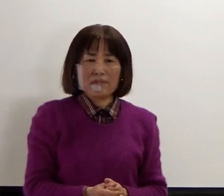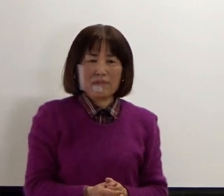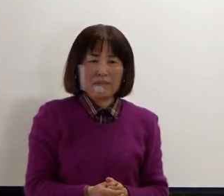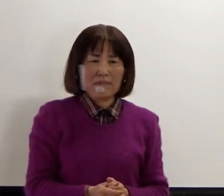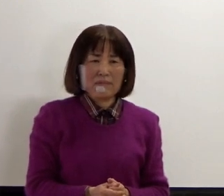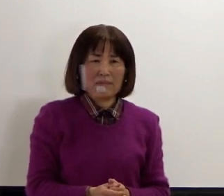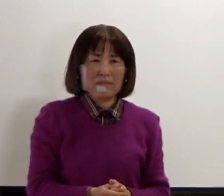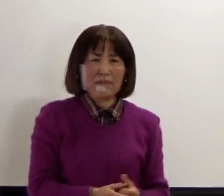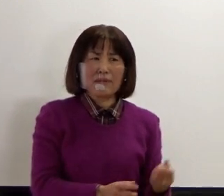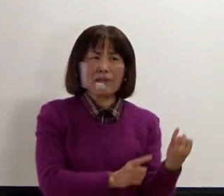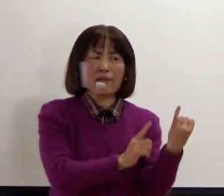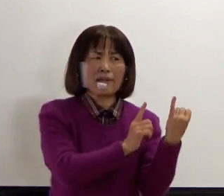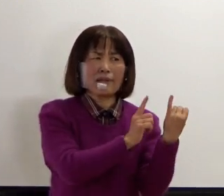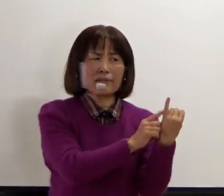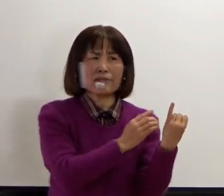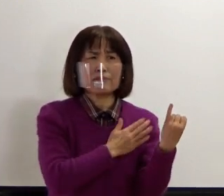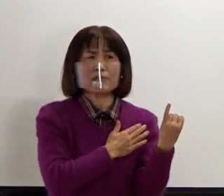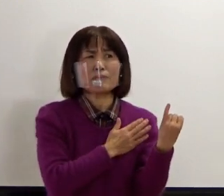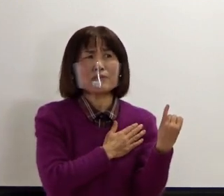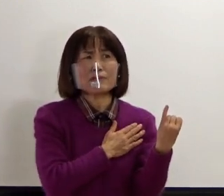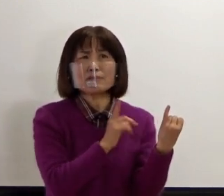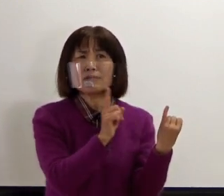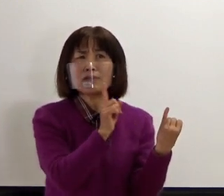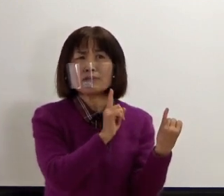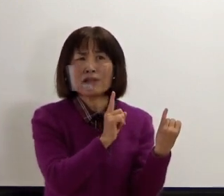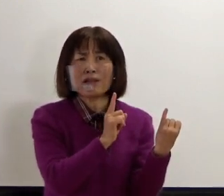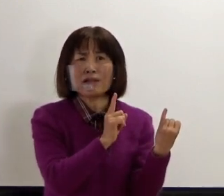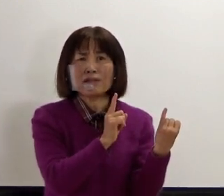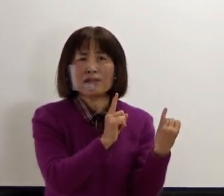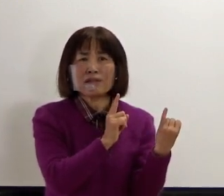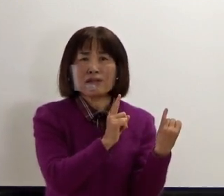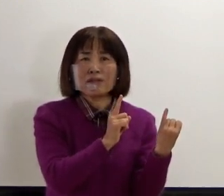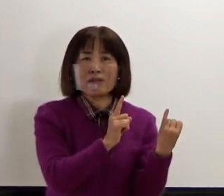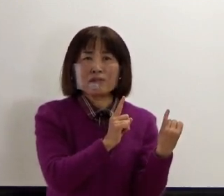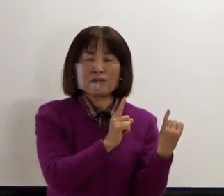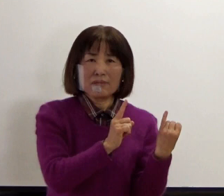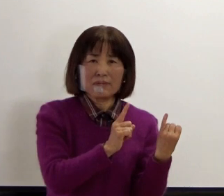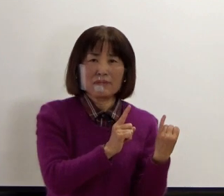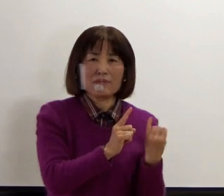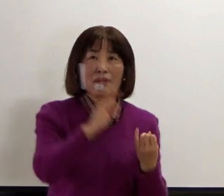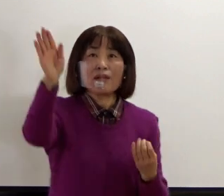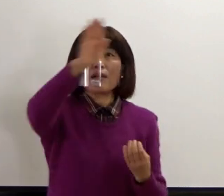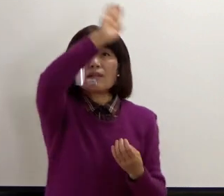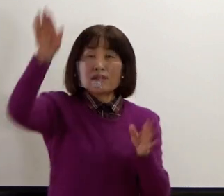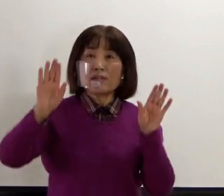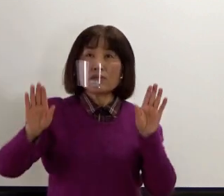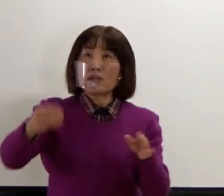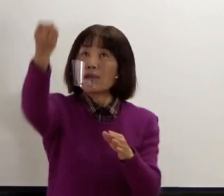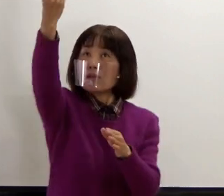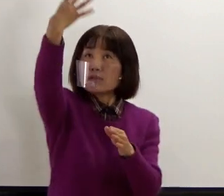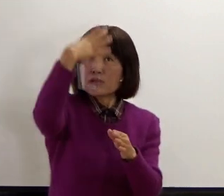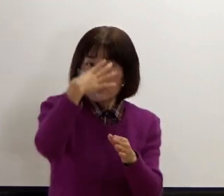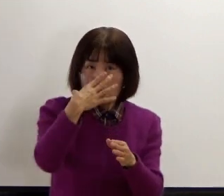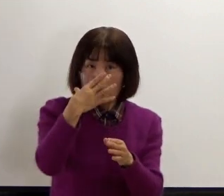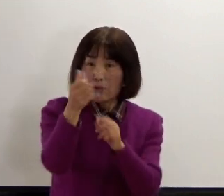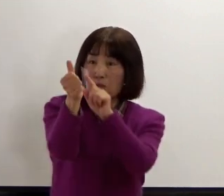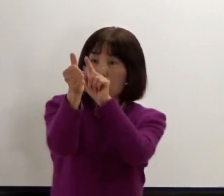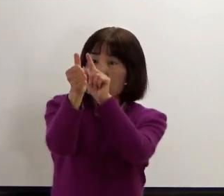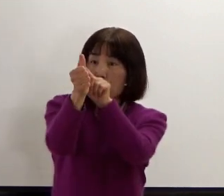まあ天使がお父さんに言ったことが本当かどうか、待っとこうと、